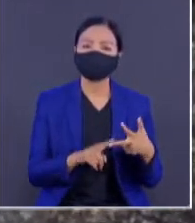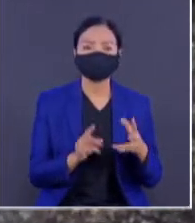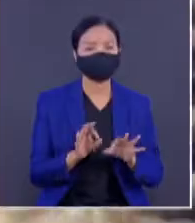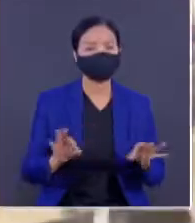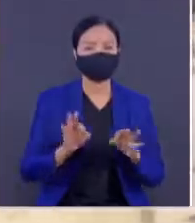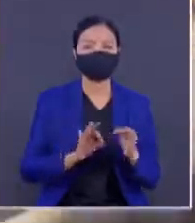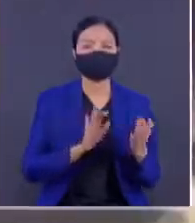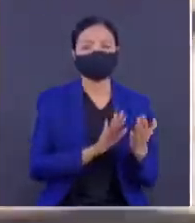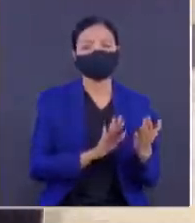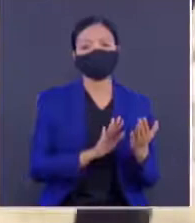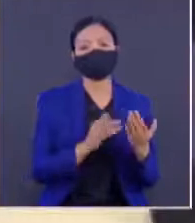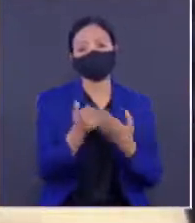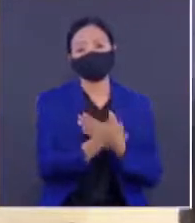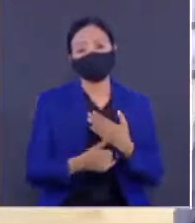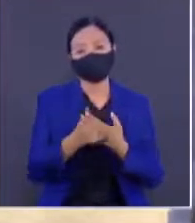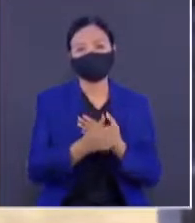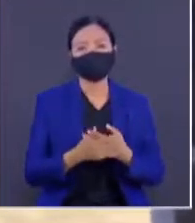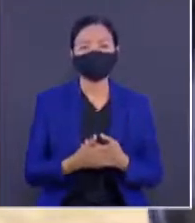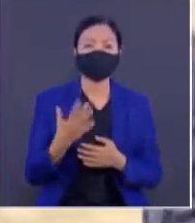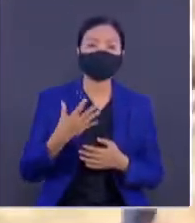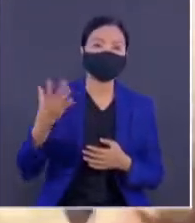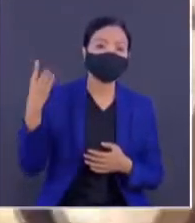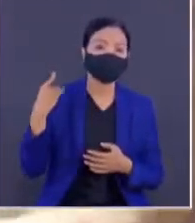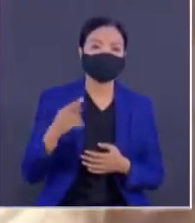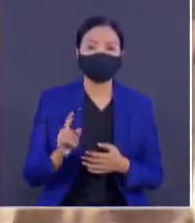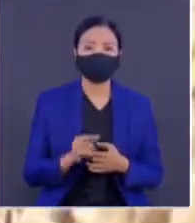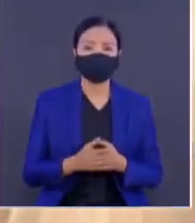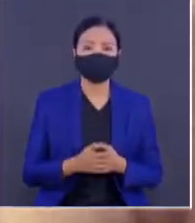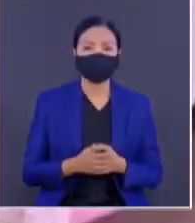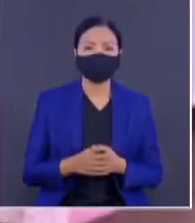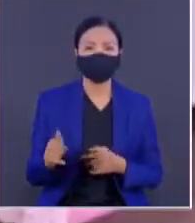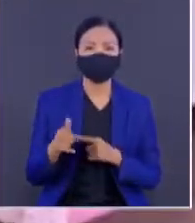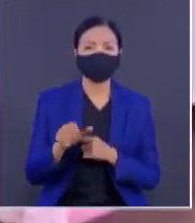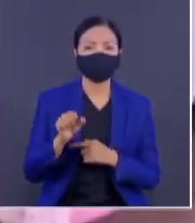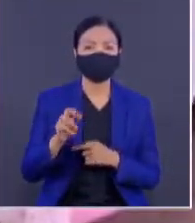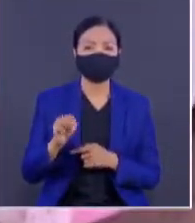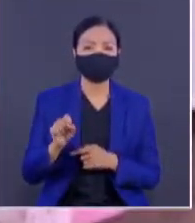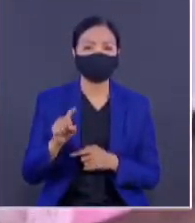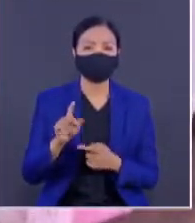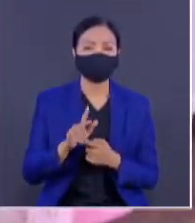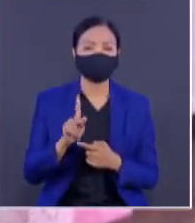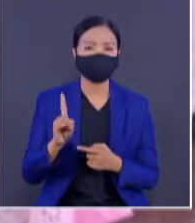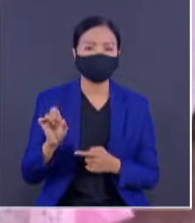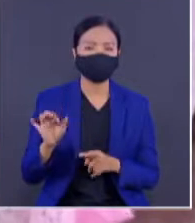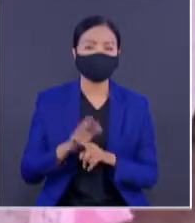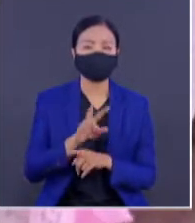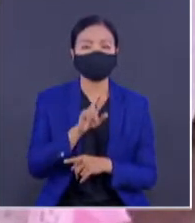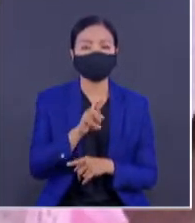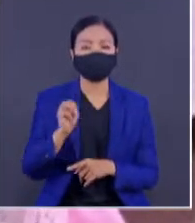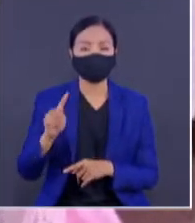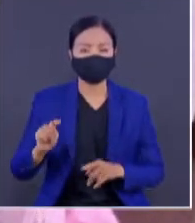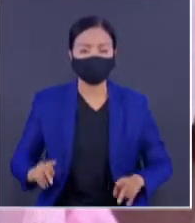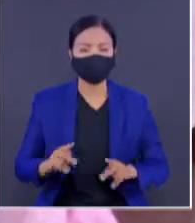ประเทศ นี่แหละครับถือว่าเป็นเรื่องสำคัญส่วนเมื่อวานนี้ครับนายสมศักดิ์เทพสุทินรัฐมนตรีว่าการกระทรวงยุติธรรมก็เดินหน้าไปประชุม